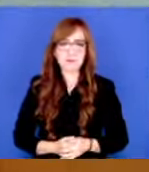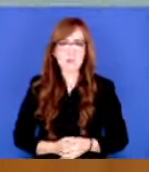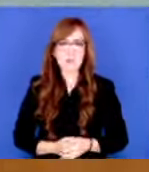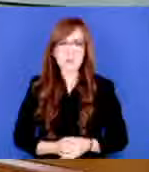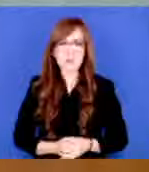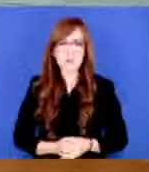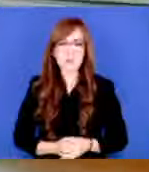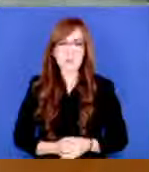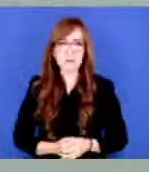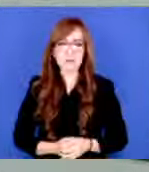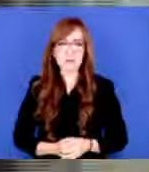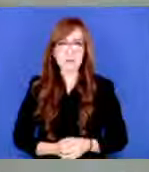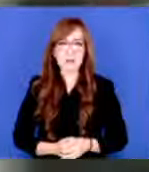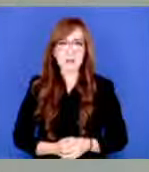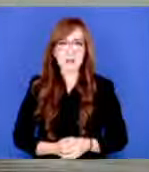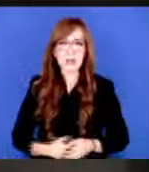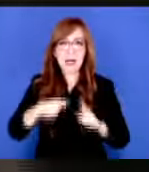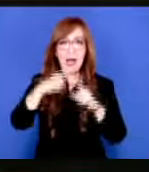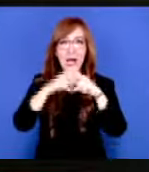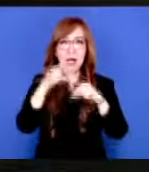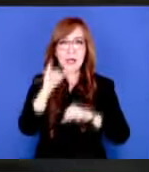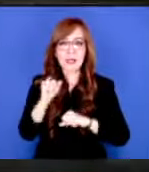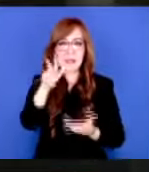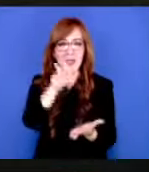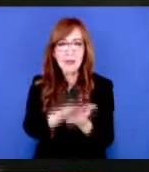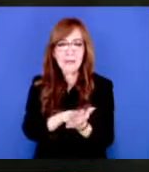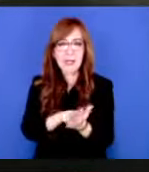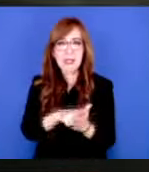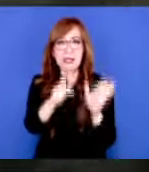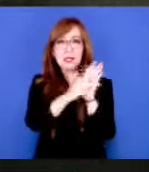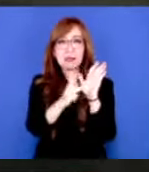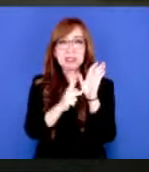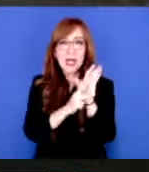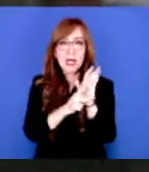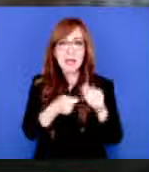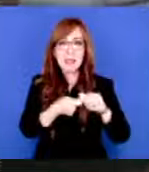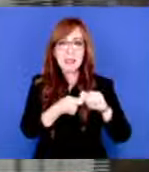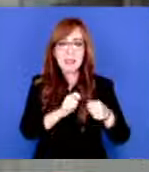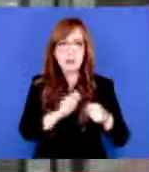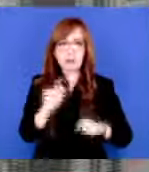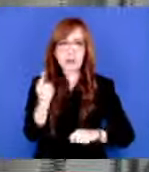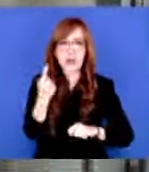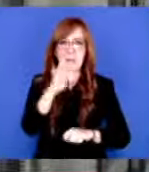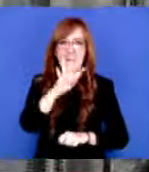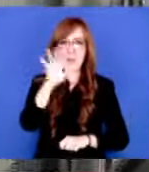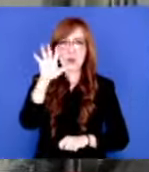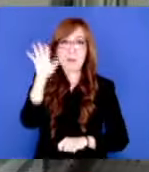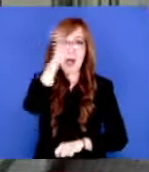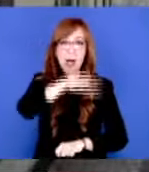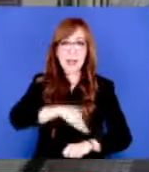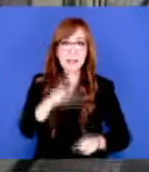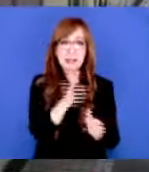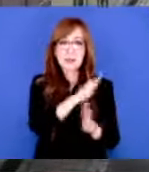lebaran PT KAI menerapkan kebijakan pembilian tiket untuk penumpang ka jarang jauh mulai 45 hari sebelum jadwal